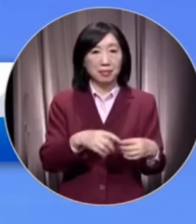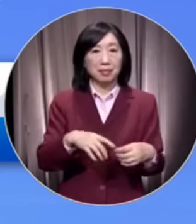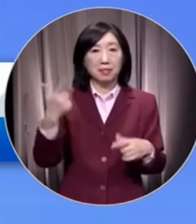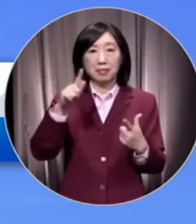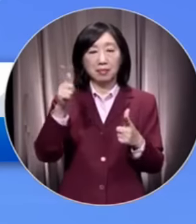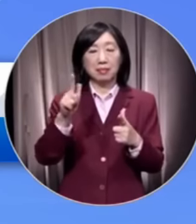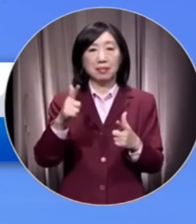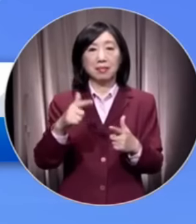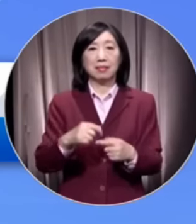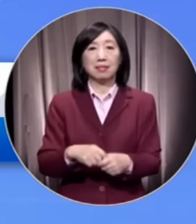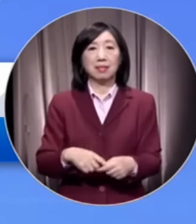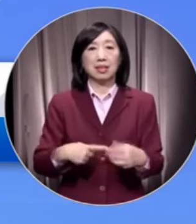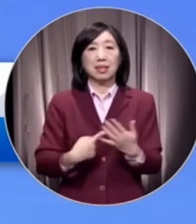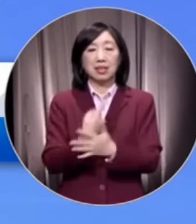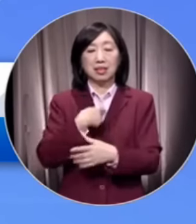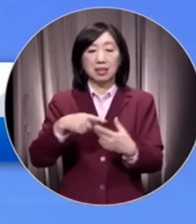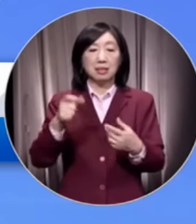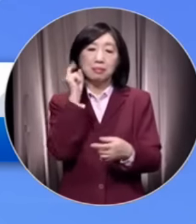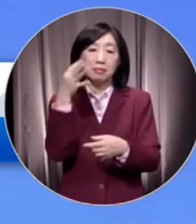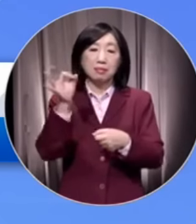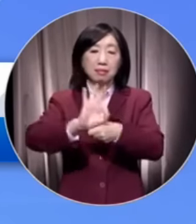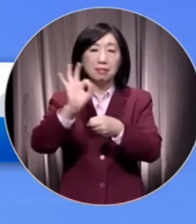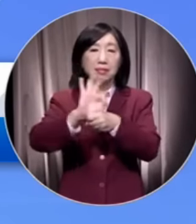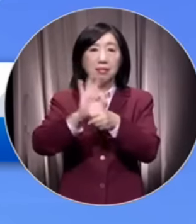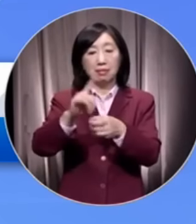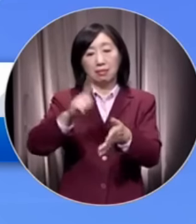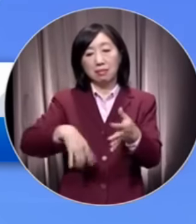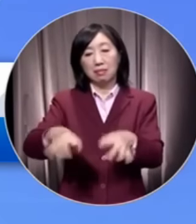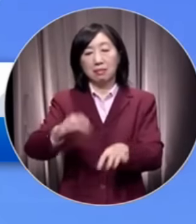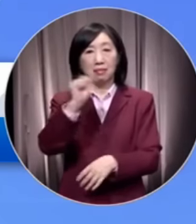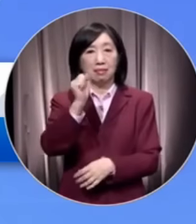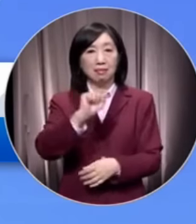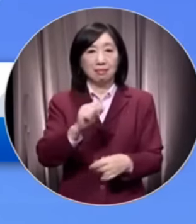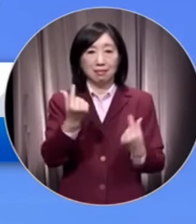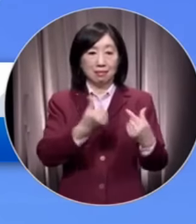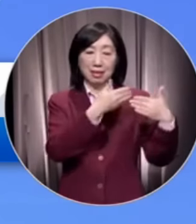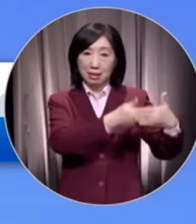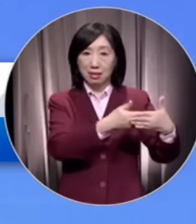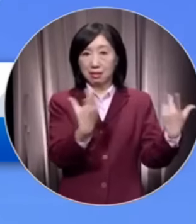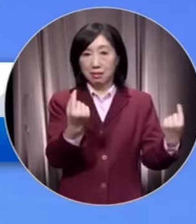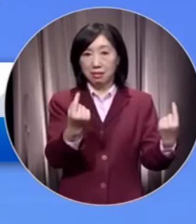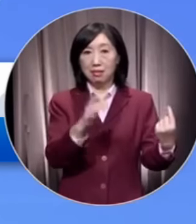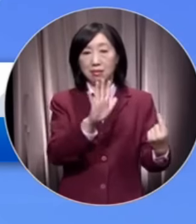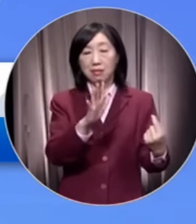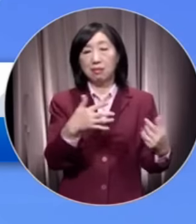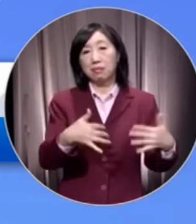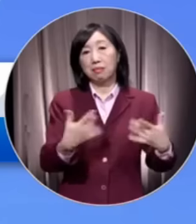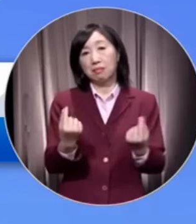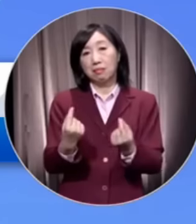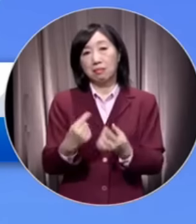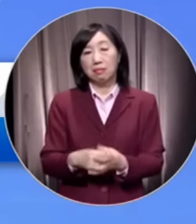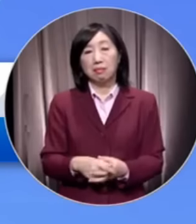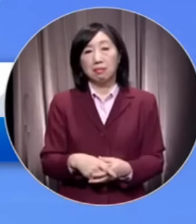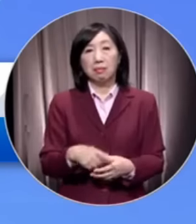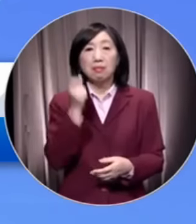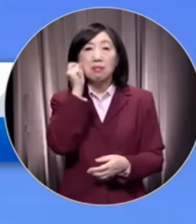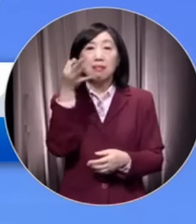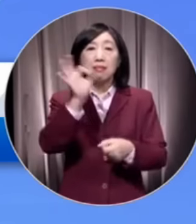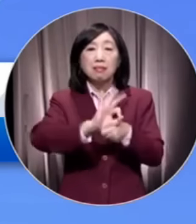然只用调薪的办法。我们看到最近大陆上面也产生同样的问题，提高工